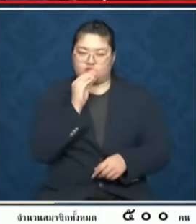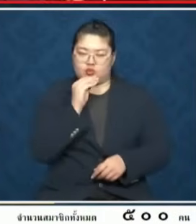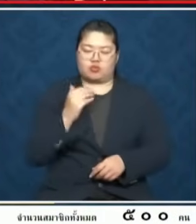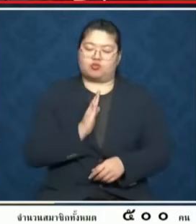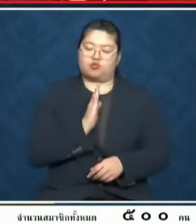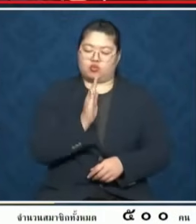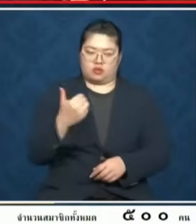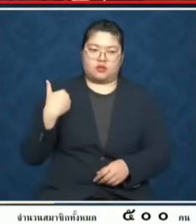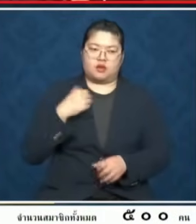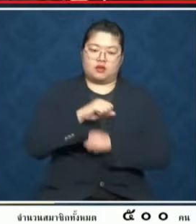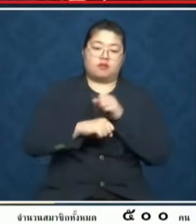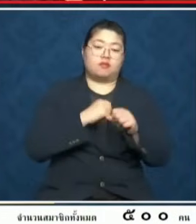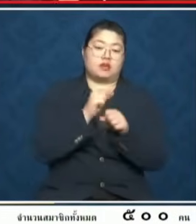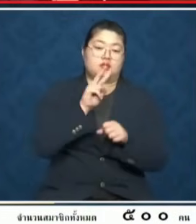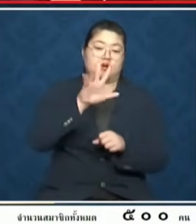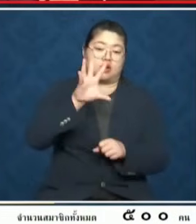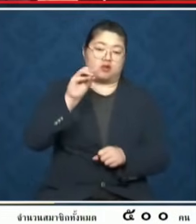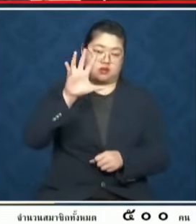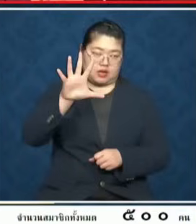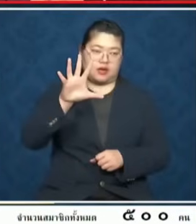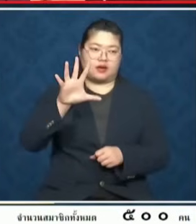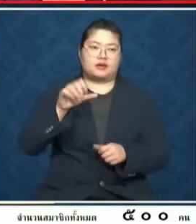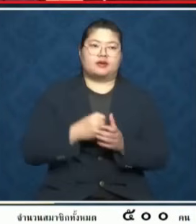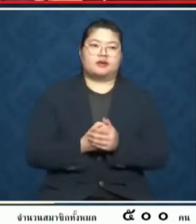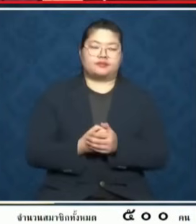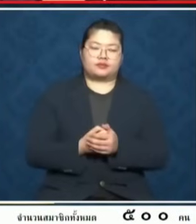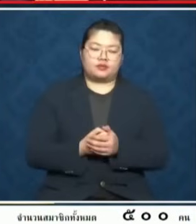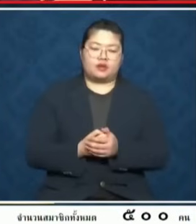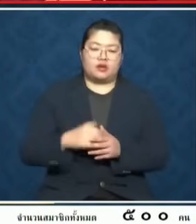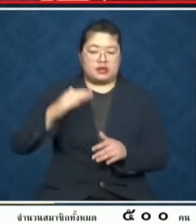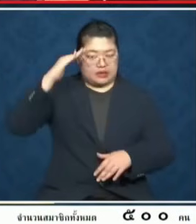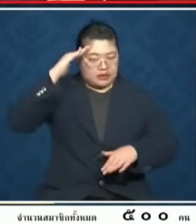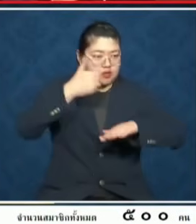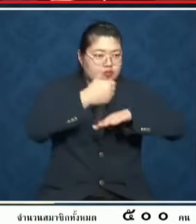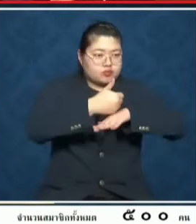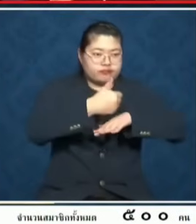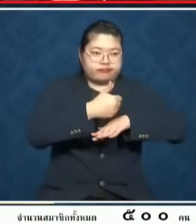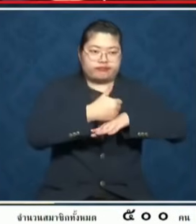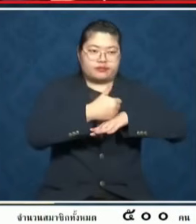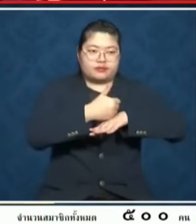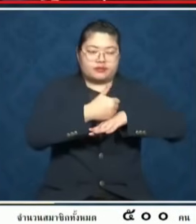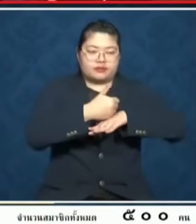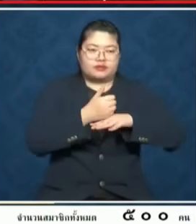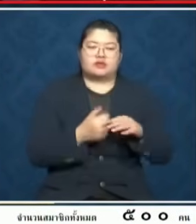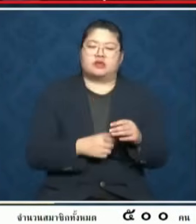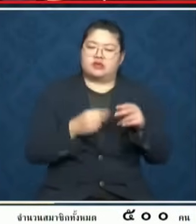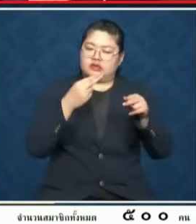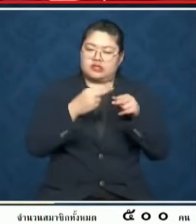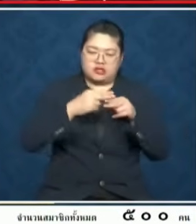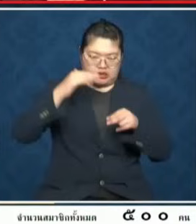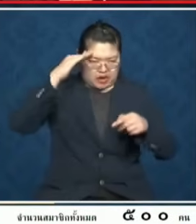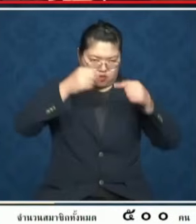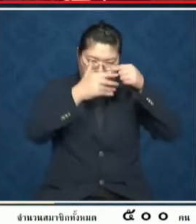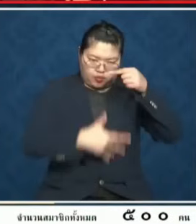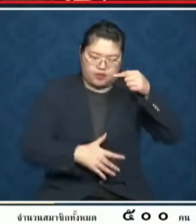ปี 65ราชกิจจาเองก็ประกาศจำนวนนายพลในราชกิจจานะคะเปิดเผยชื่อทหารอีก